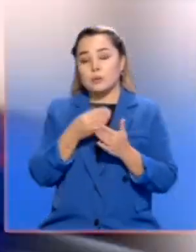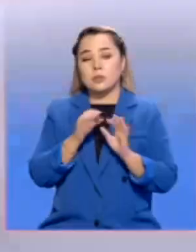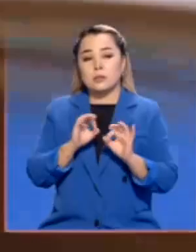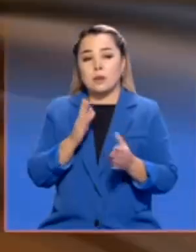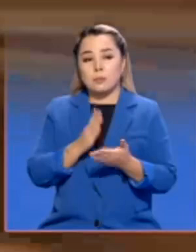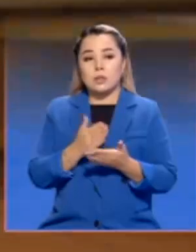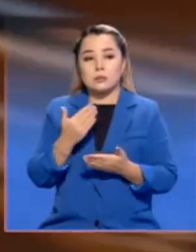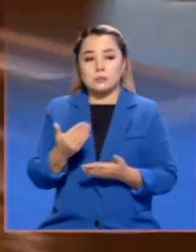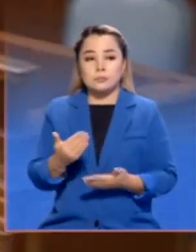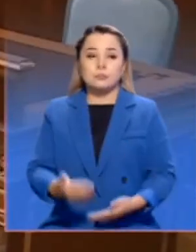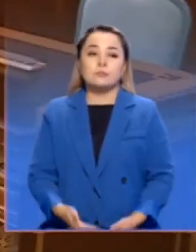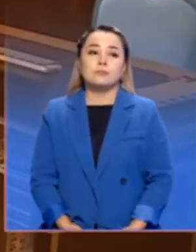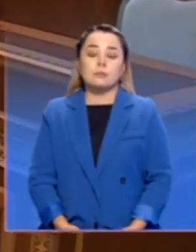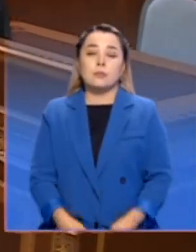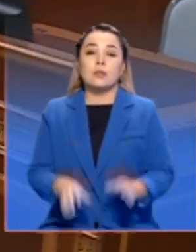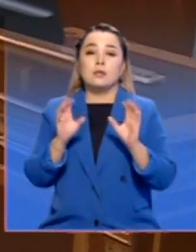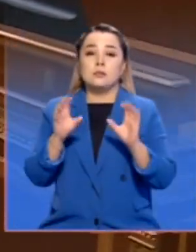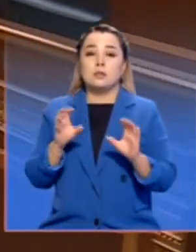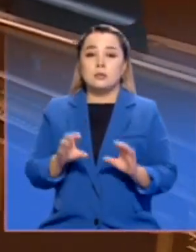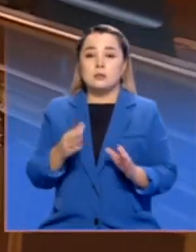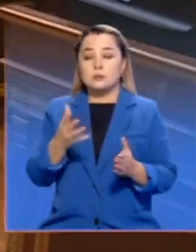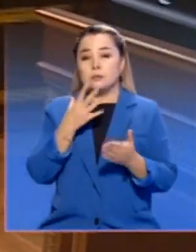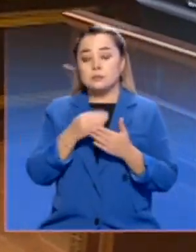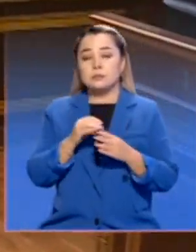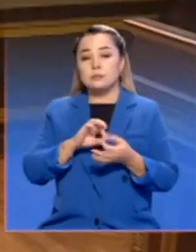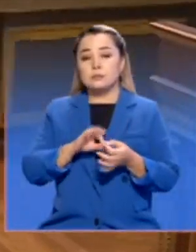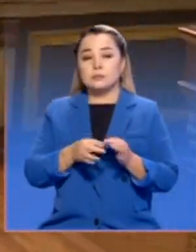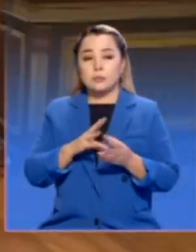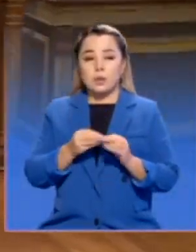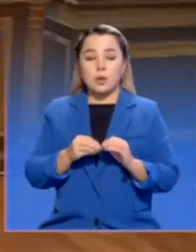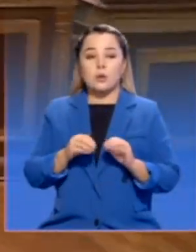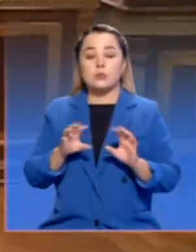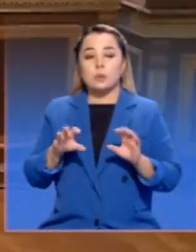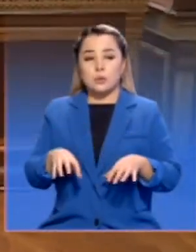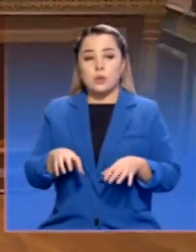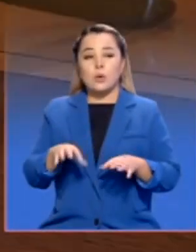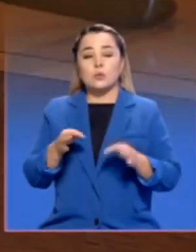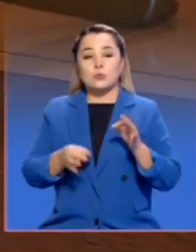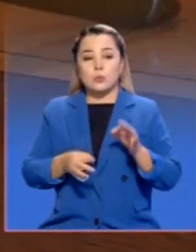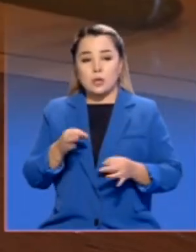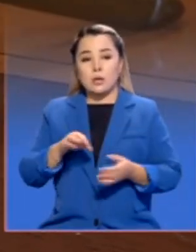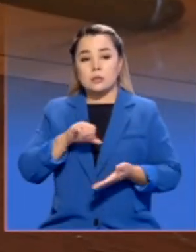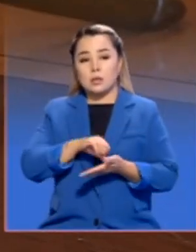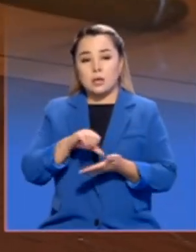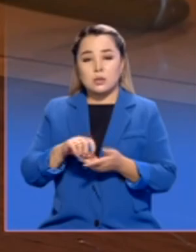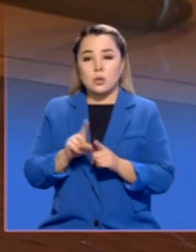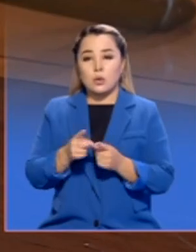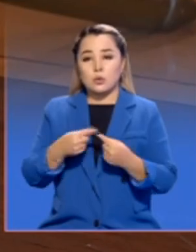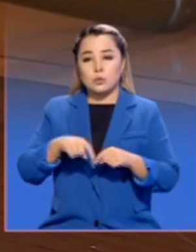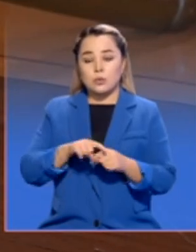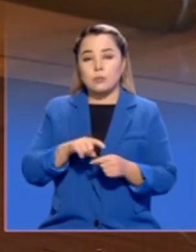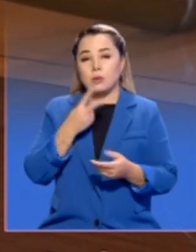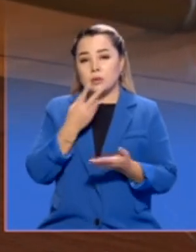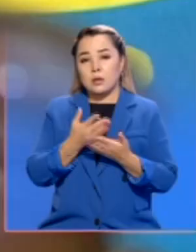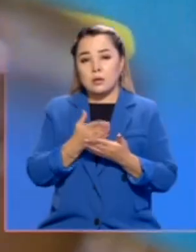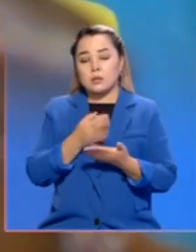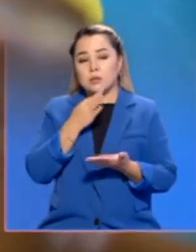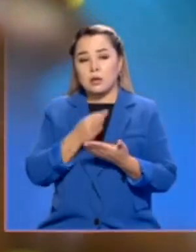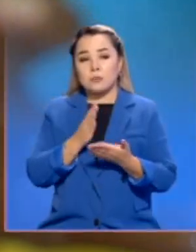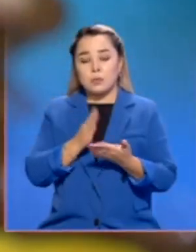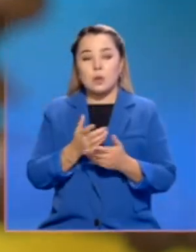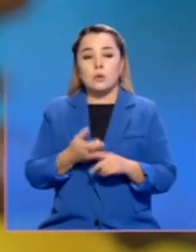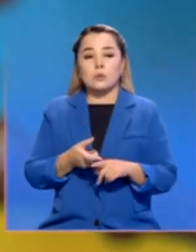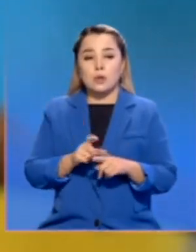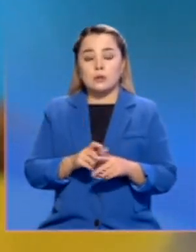отырмыз. Заң бойынша конституциялық соттың төрағасы мен судьялары партия немесе коммерциялық ұйым қатарында болмауға тиіс. Бұл